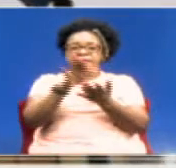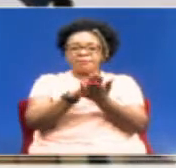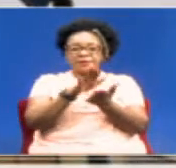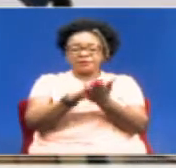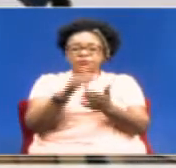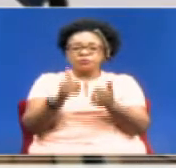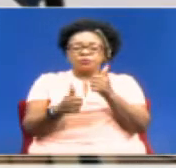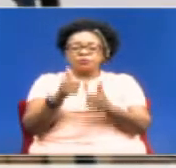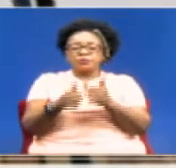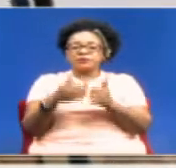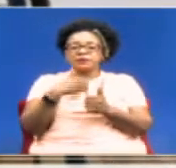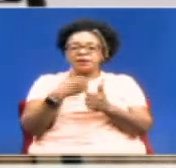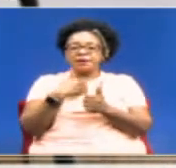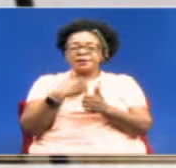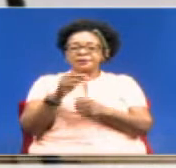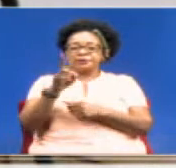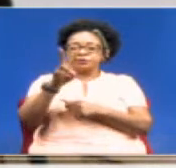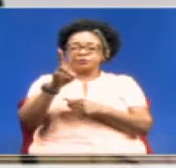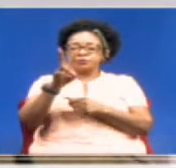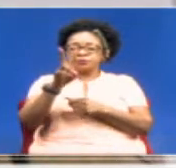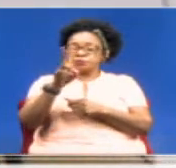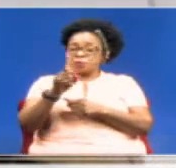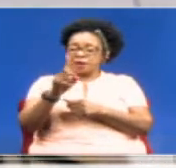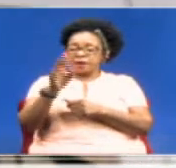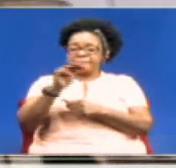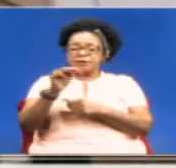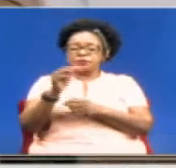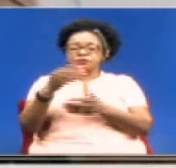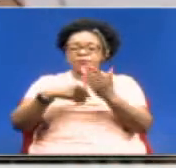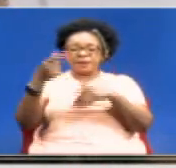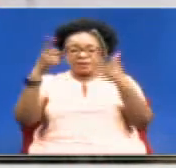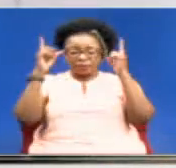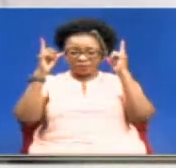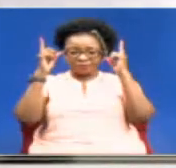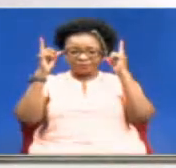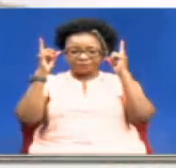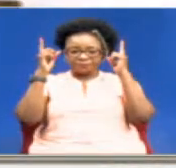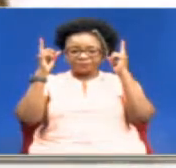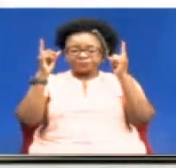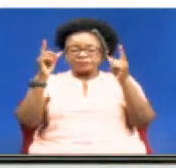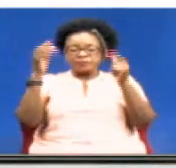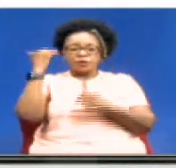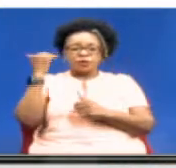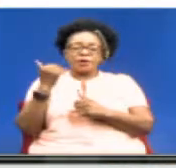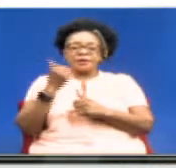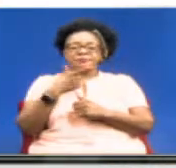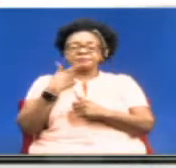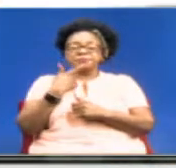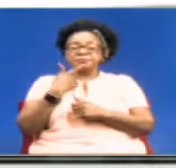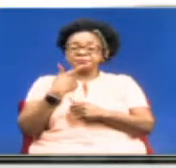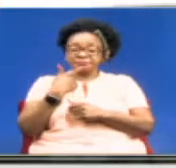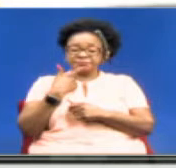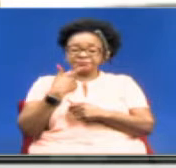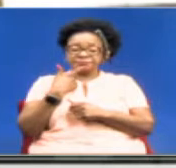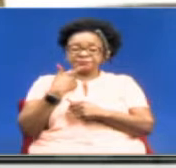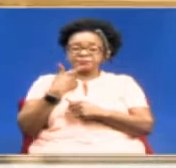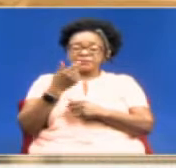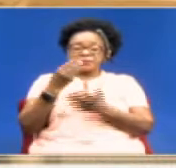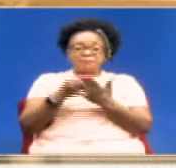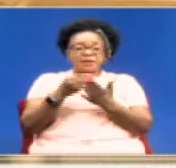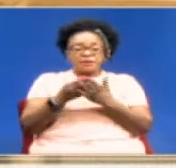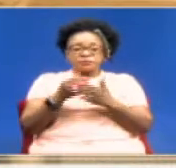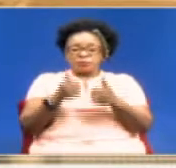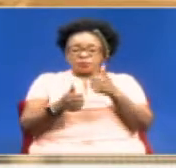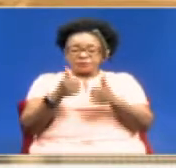iliyokuwa na shilingi milioni 21 za kulipa mahari. Mawakili Omari na Swiga wanasema pesa ambazo